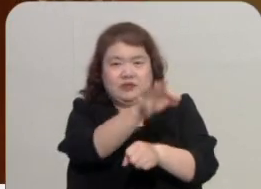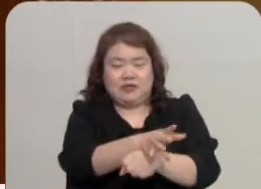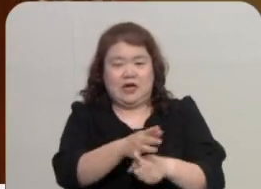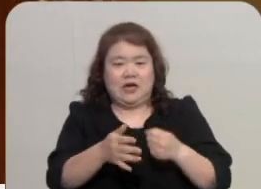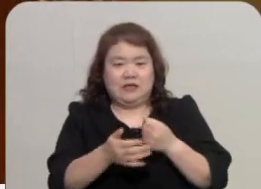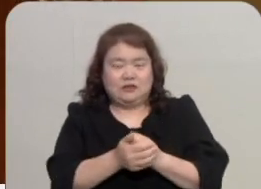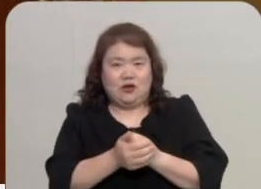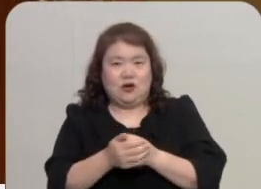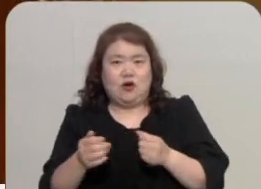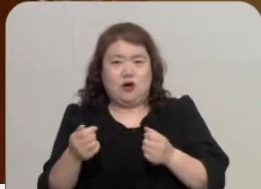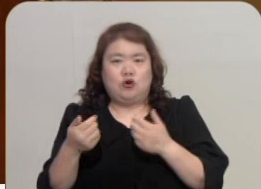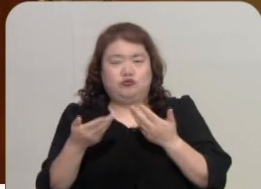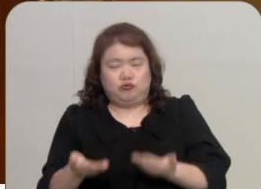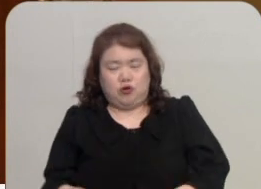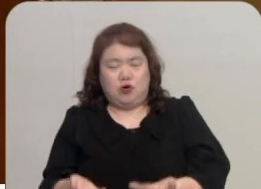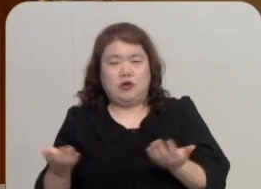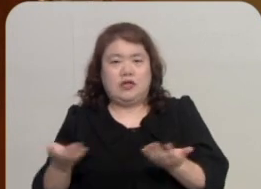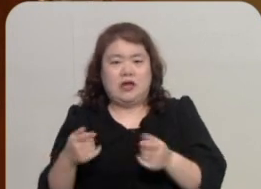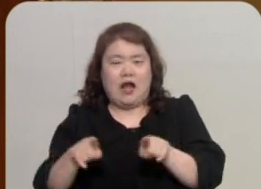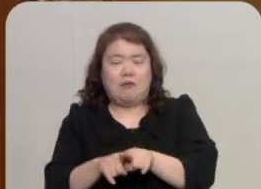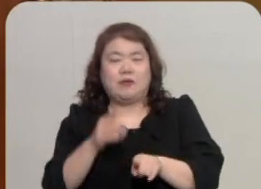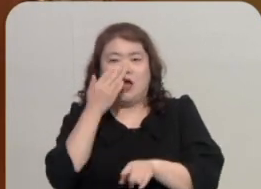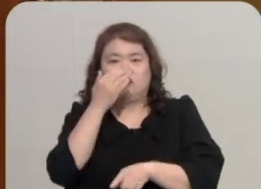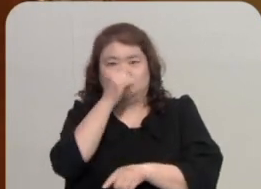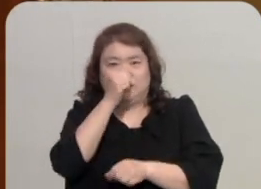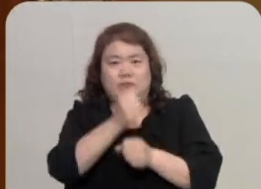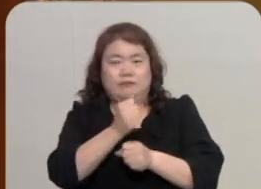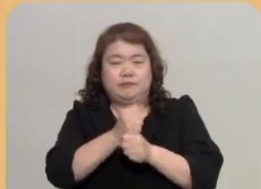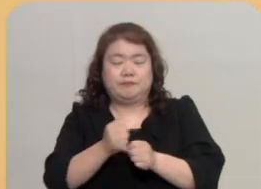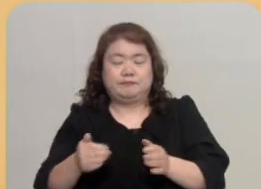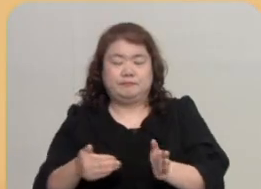쉼과 일을 함께 할 수 있는 공간도 만들었습니다.